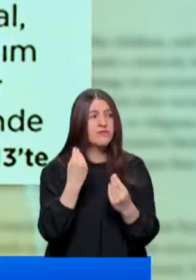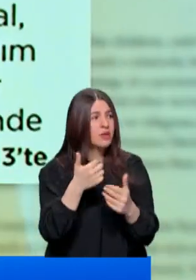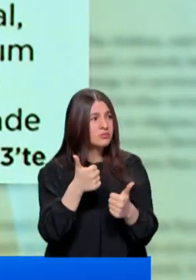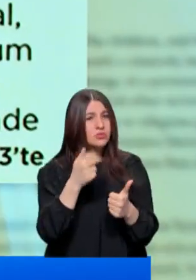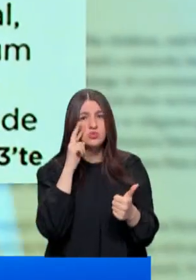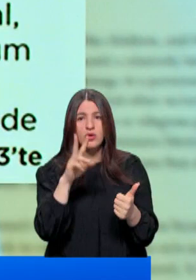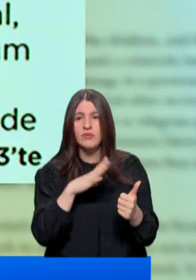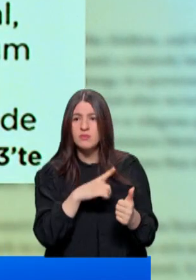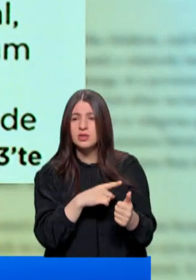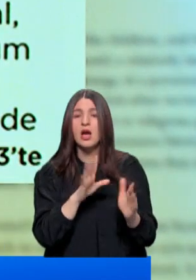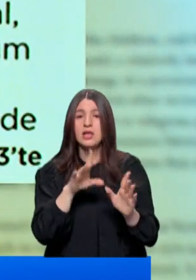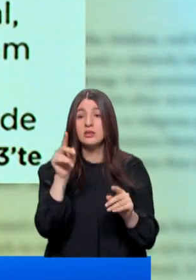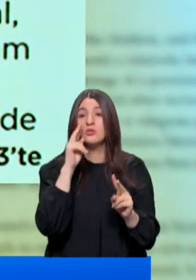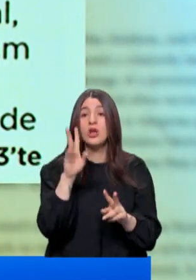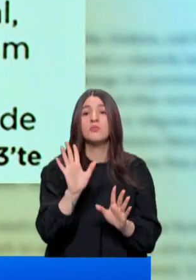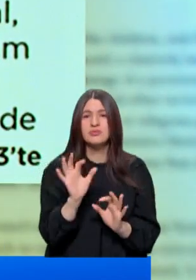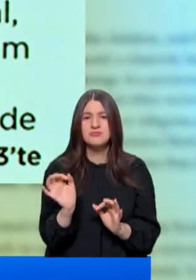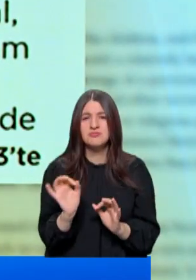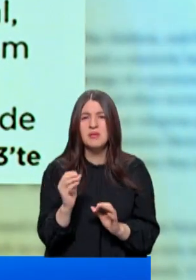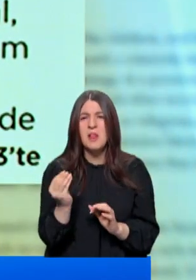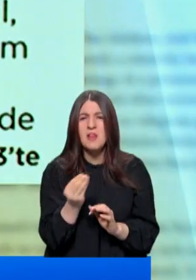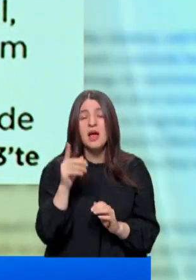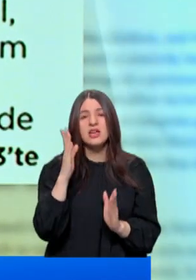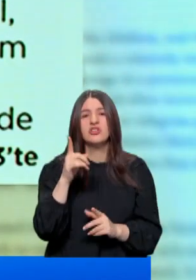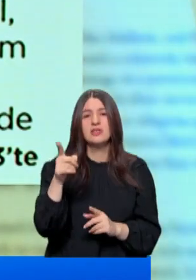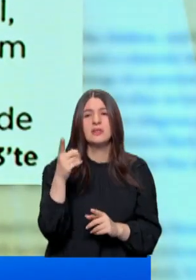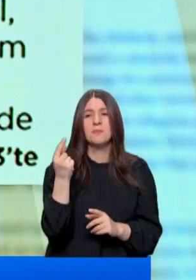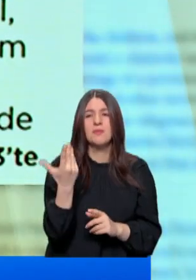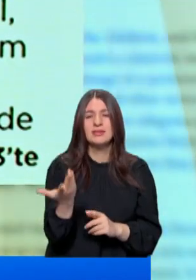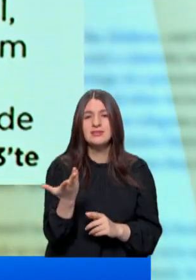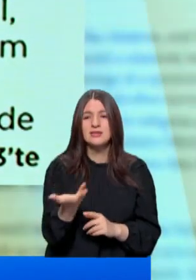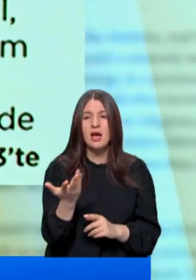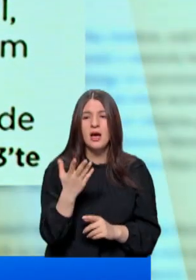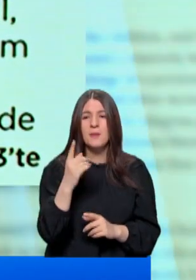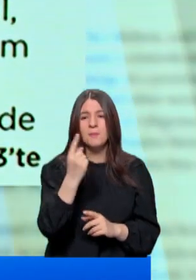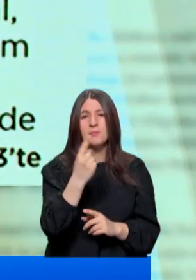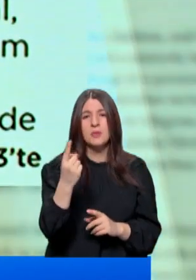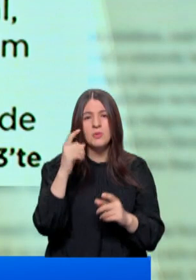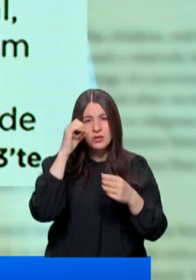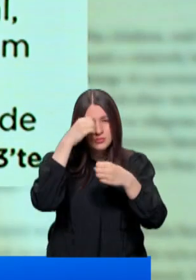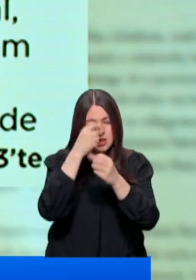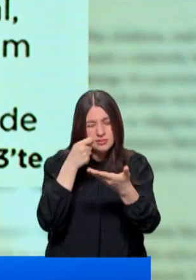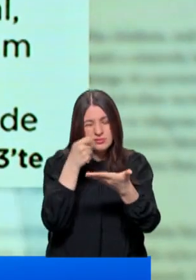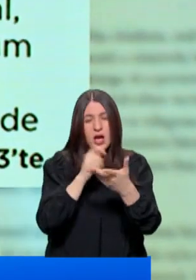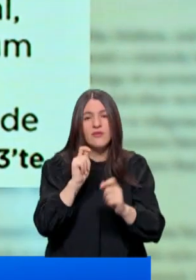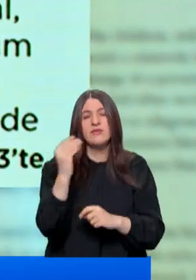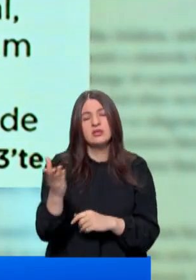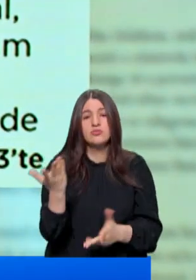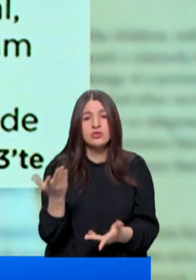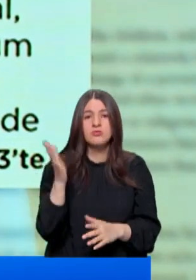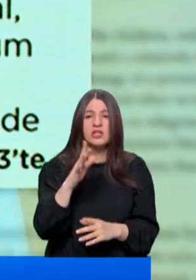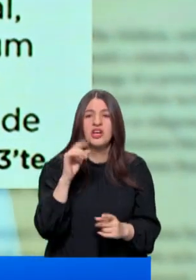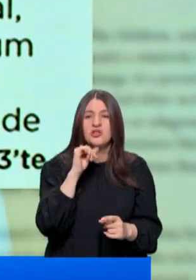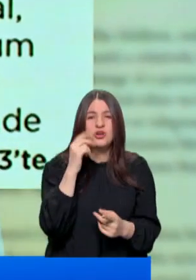muyuz görüntüyü arkadaşlar? Siz de göremiyorsunuz değil mi? Keşke size de birer tane mikroskop verseydim Savaş. Çünkü başka